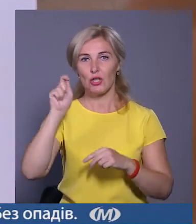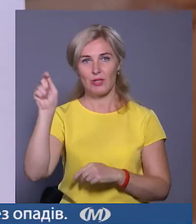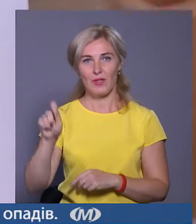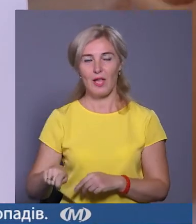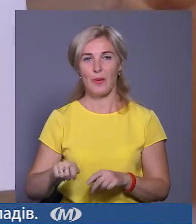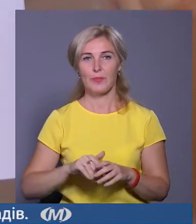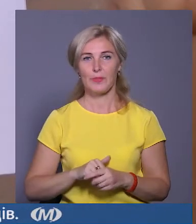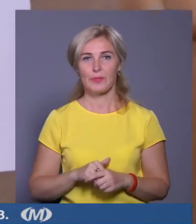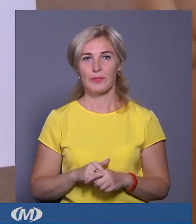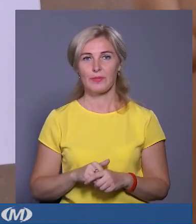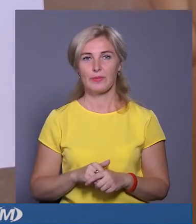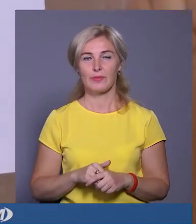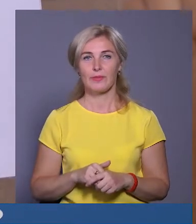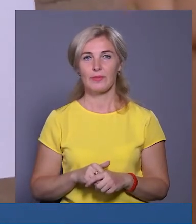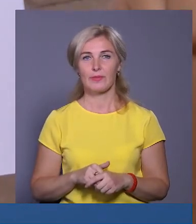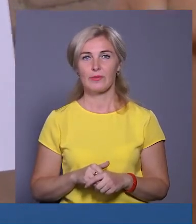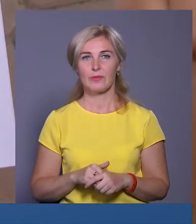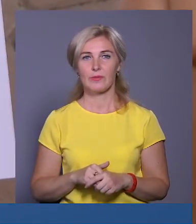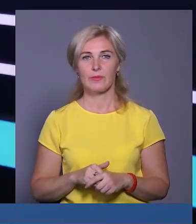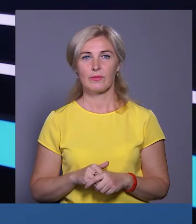Аріум, Валерій Телеховський, новини міста.